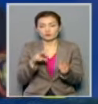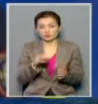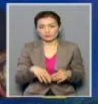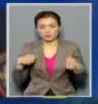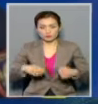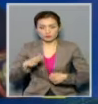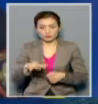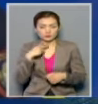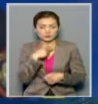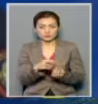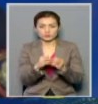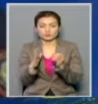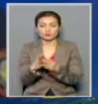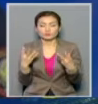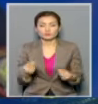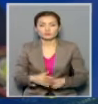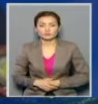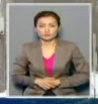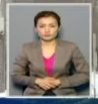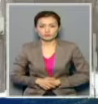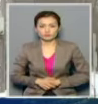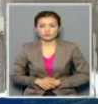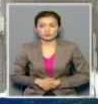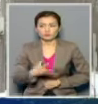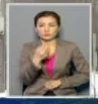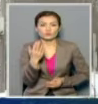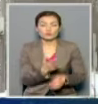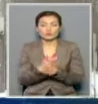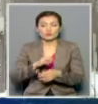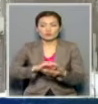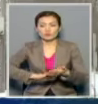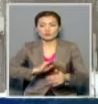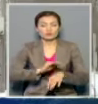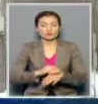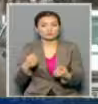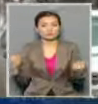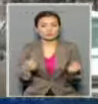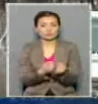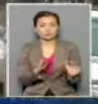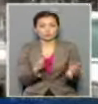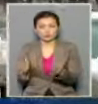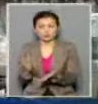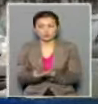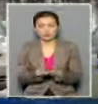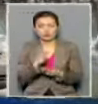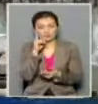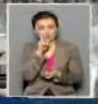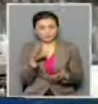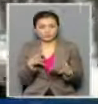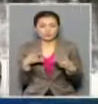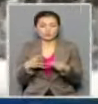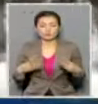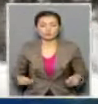лет и арестованы на 15 суток. Кроме того, зафиксированы факты дорожно-транспортных происшествий из-за неблагоприятных